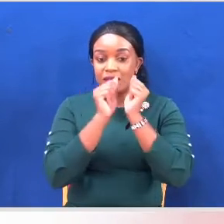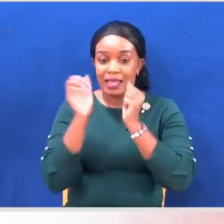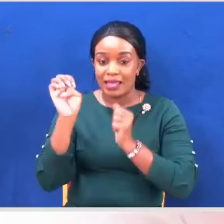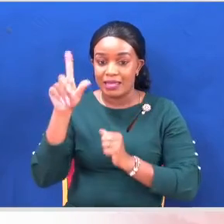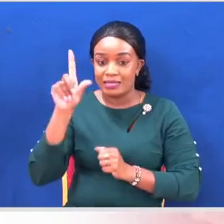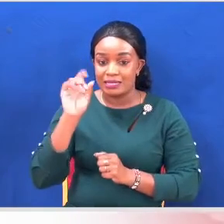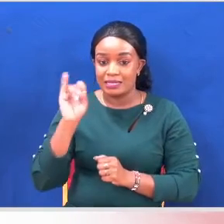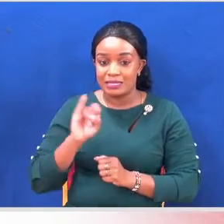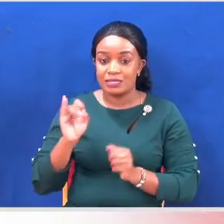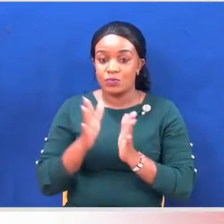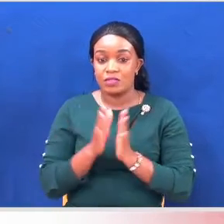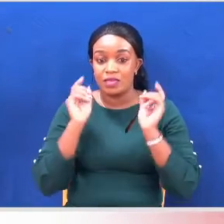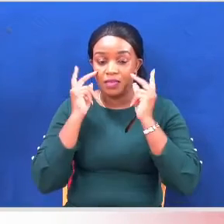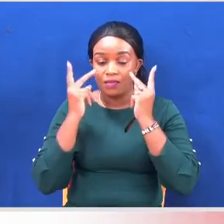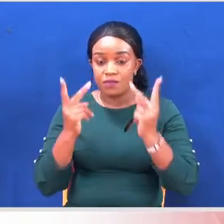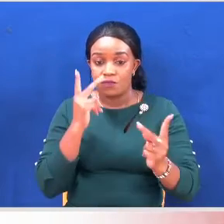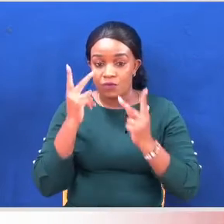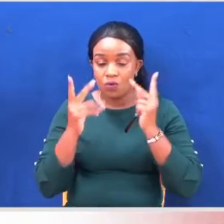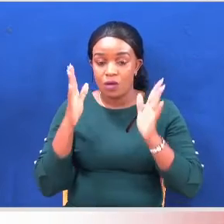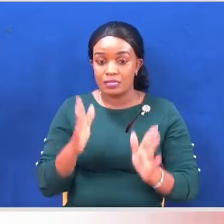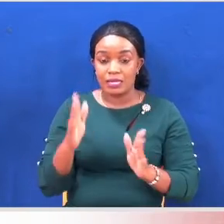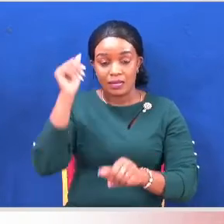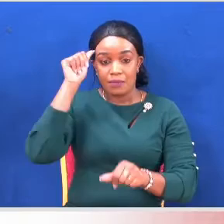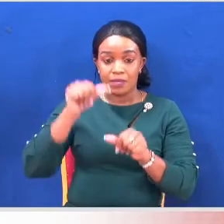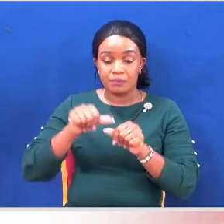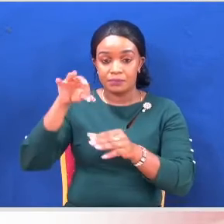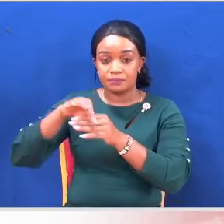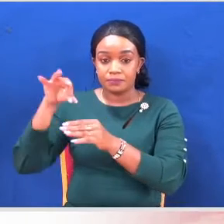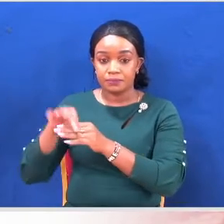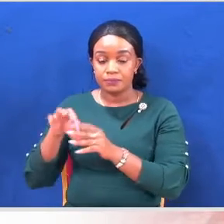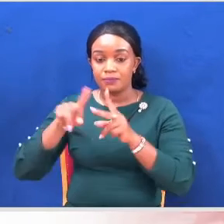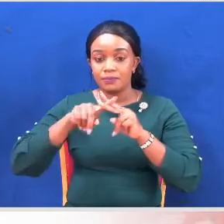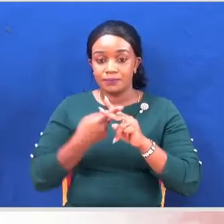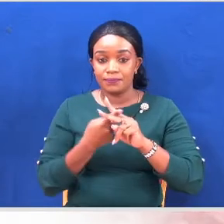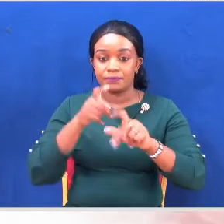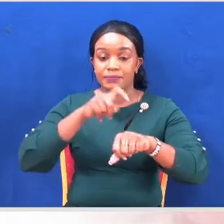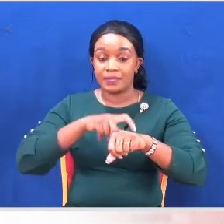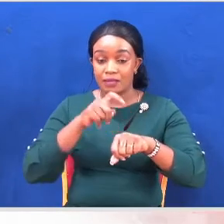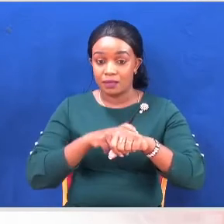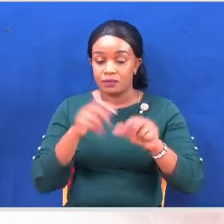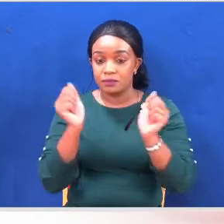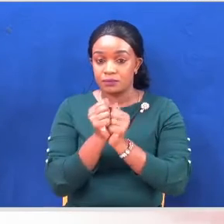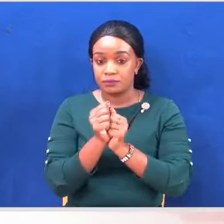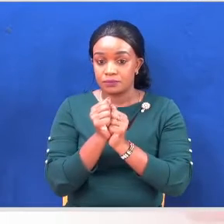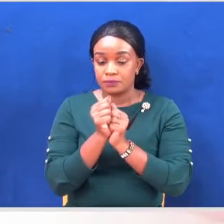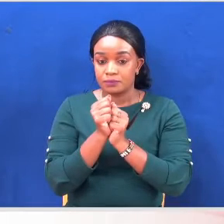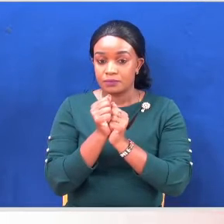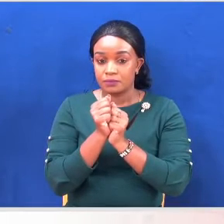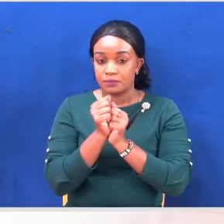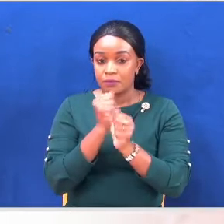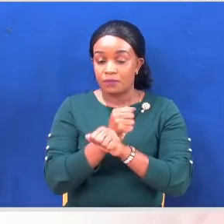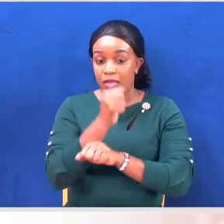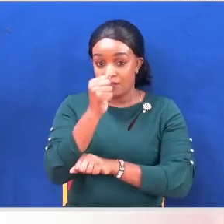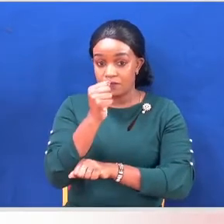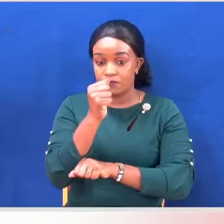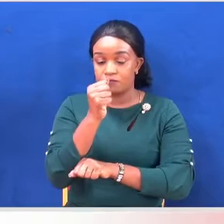na wakati. Kumbuka Elizabeth, upigaji kura ulitamatika mwendo wa saa 11 katika takriban vituo